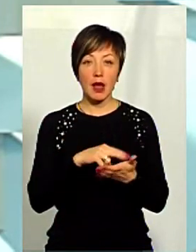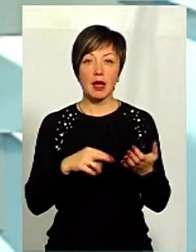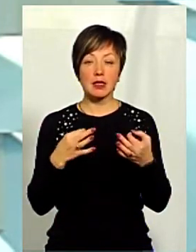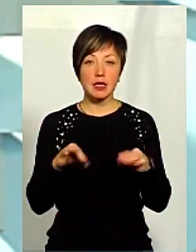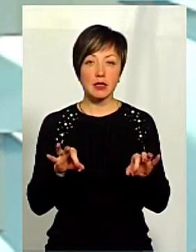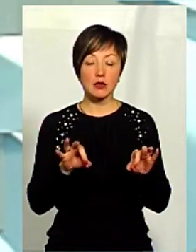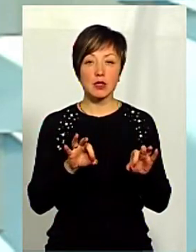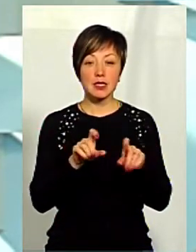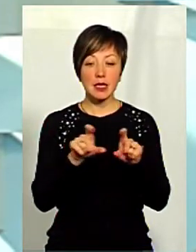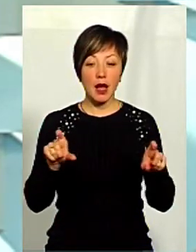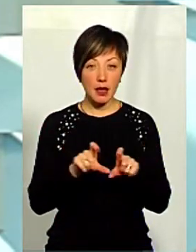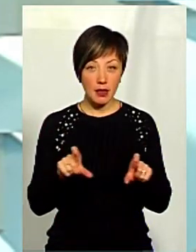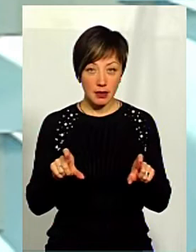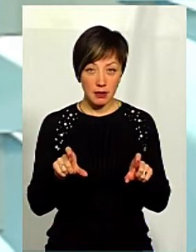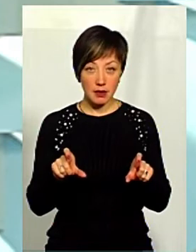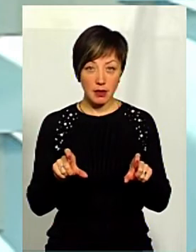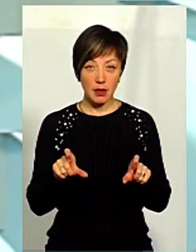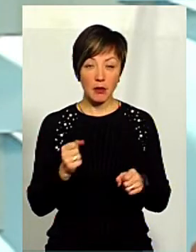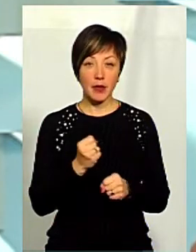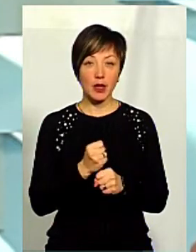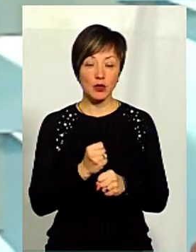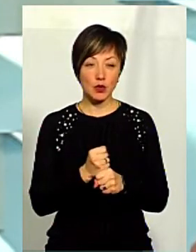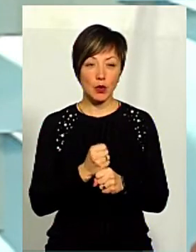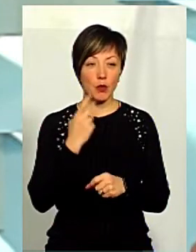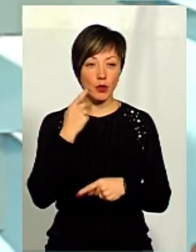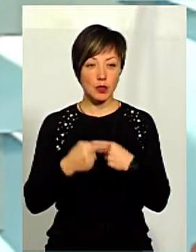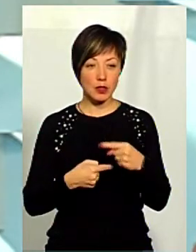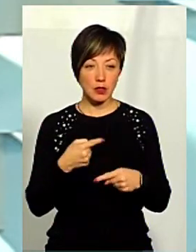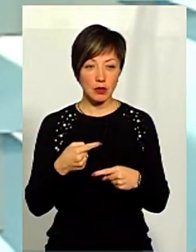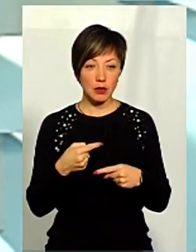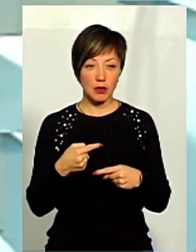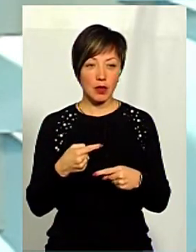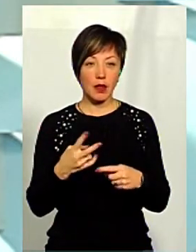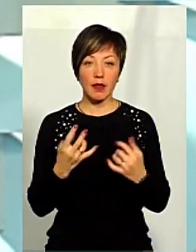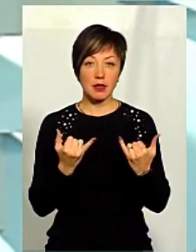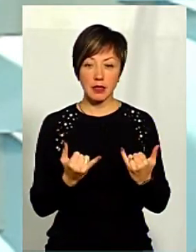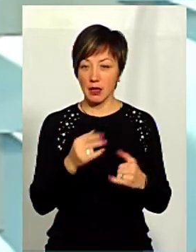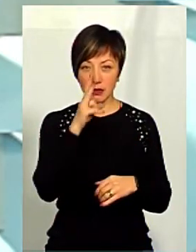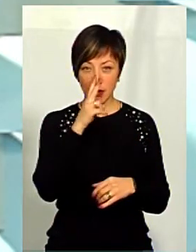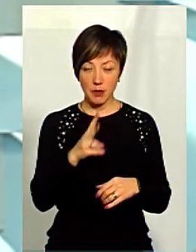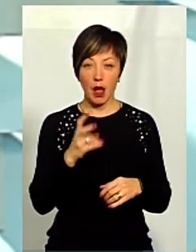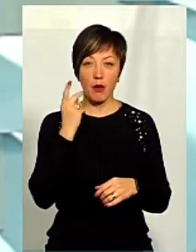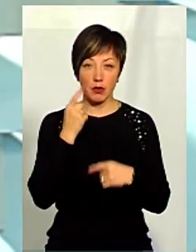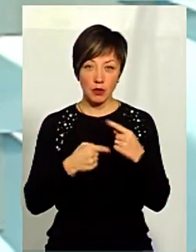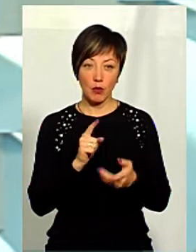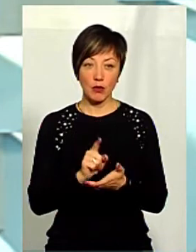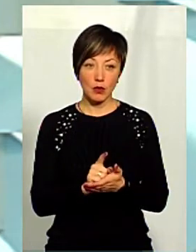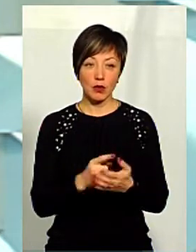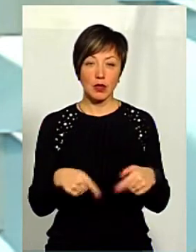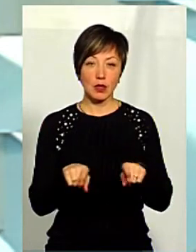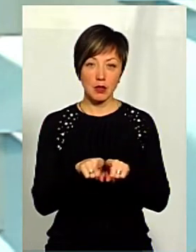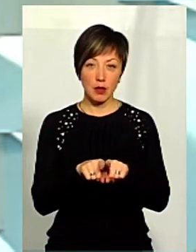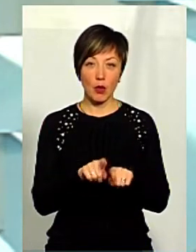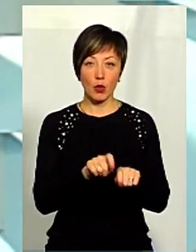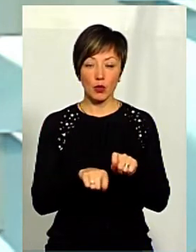ліцензію закладів, в яких він працює постійно. Так. Тобто не зараз протягом 2 місяців, а постійно. Ми це обов'язково так